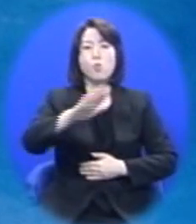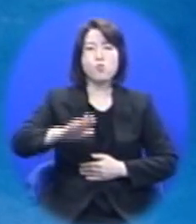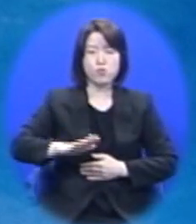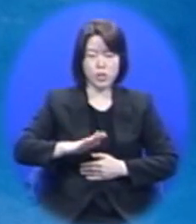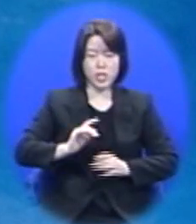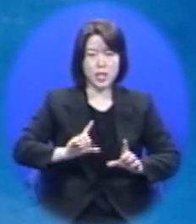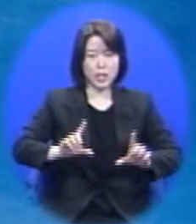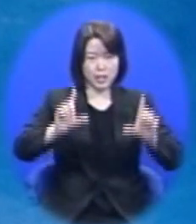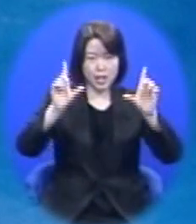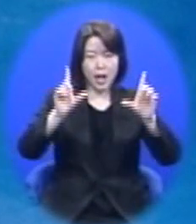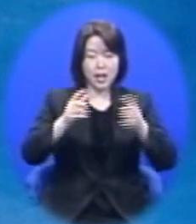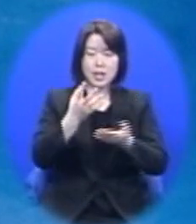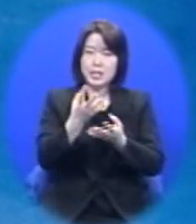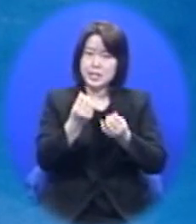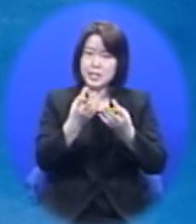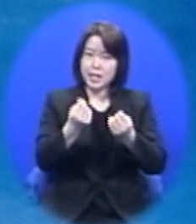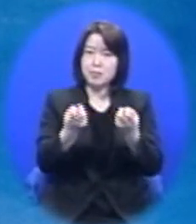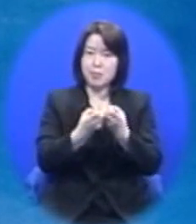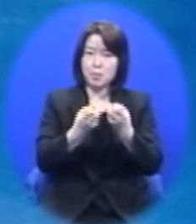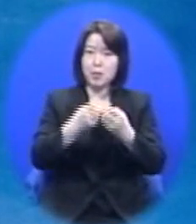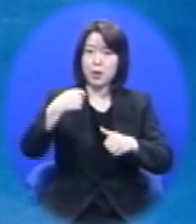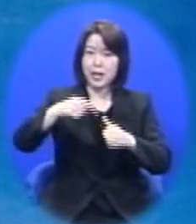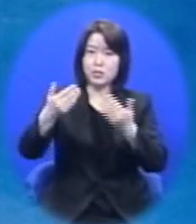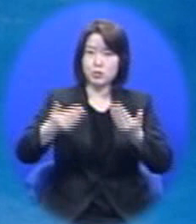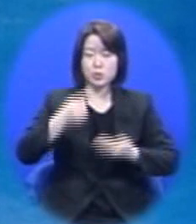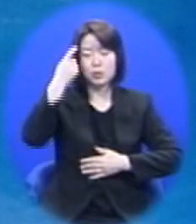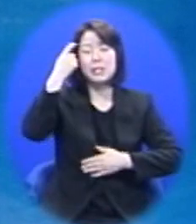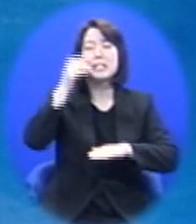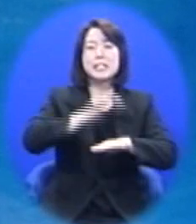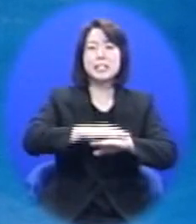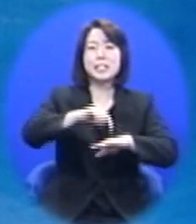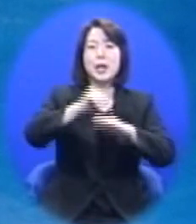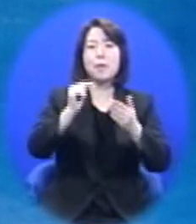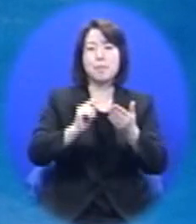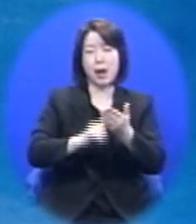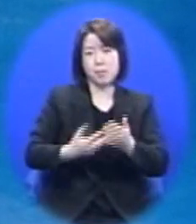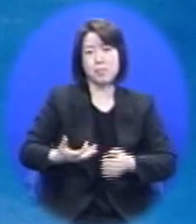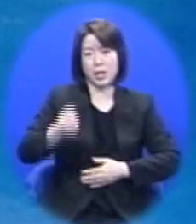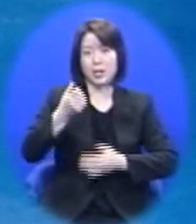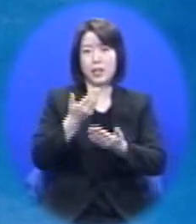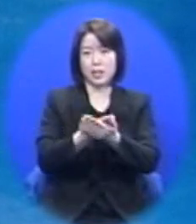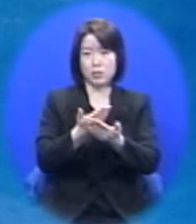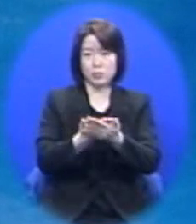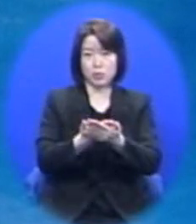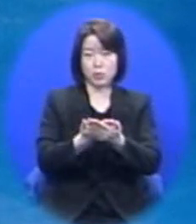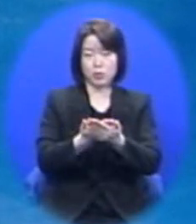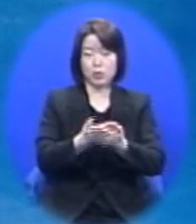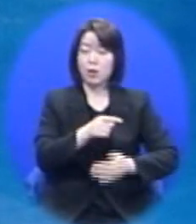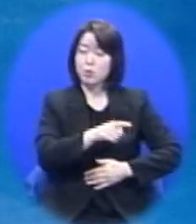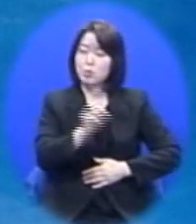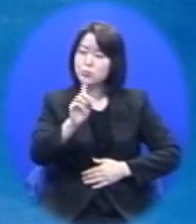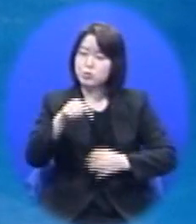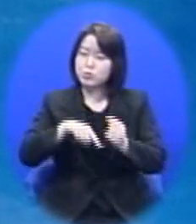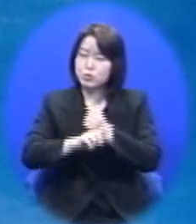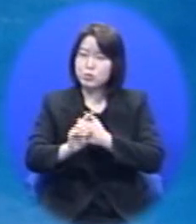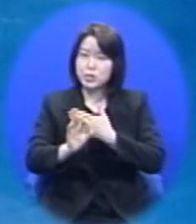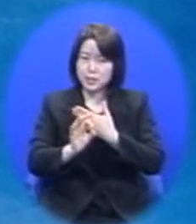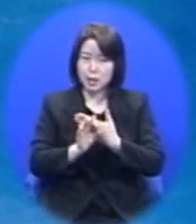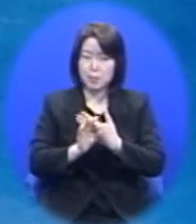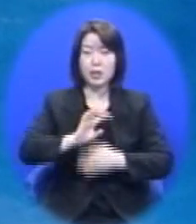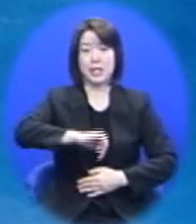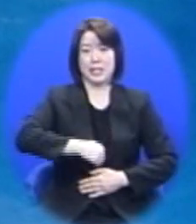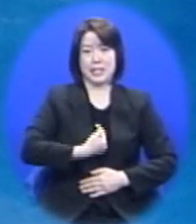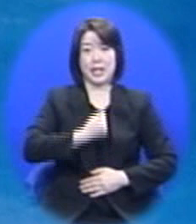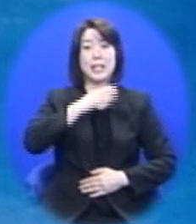가르쳐 주셔서 지혜의 마음을 얻게 해 주십시오. 지금 무슨 내용이냐면 자기